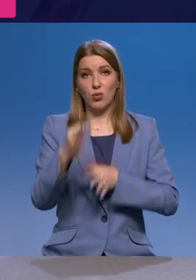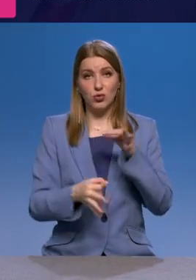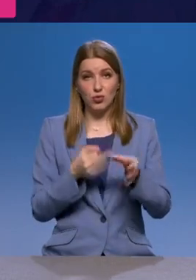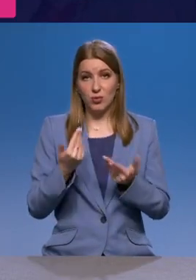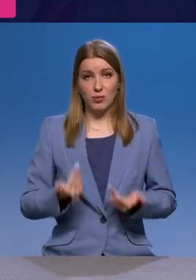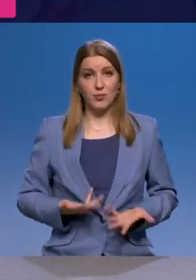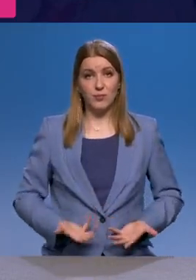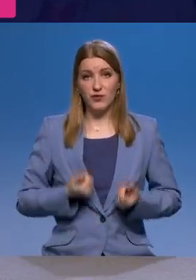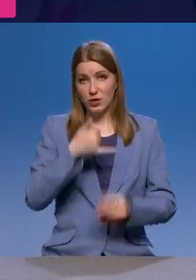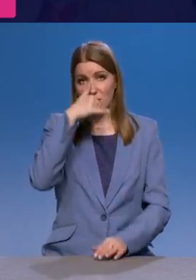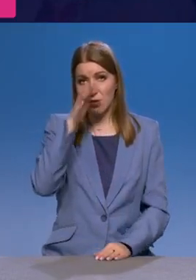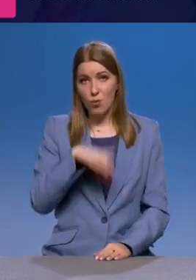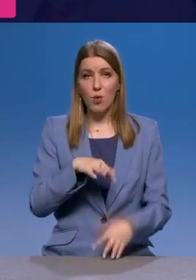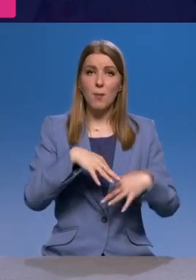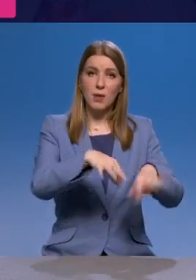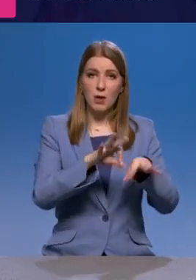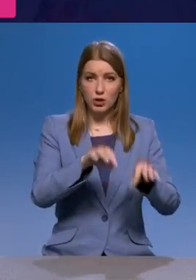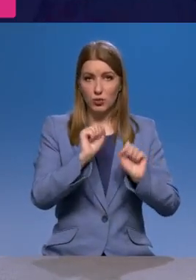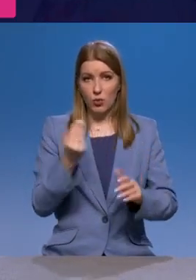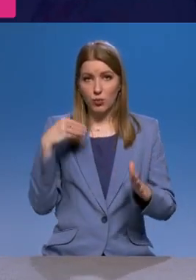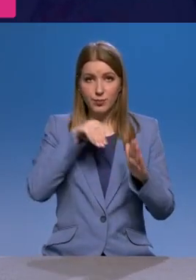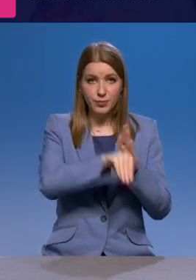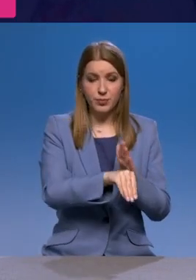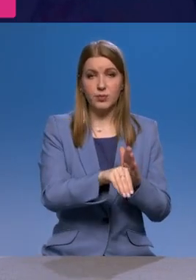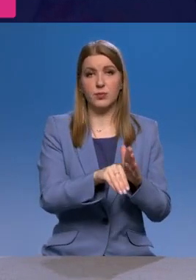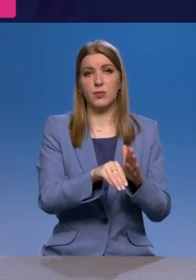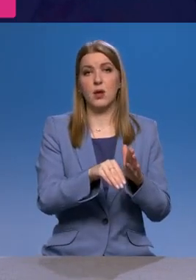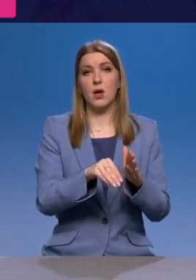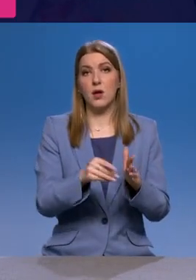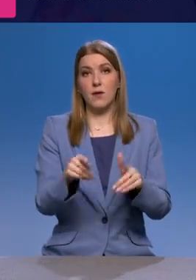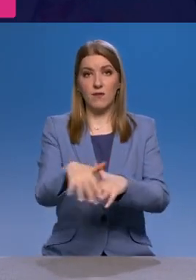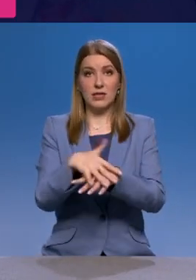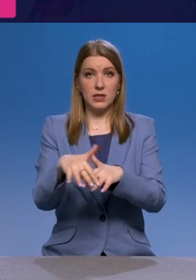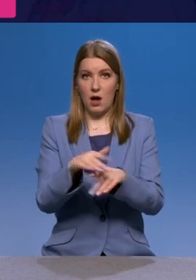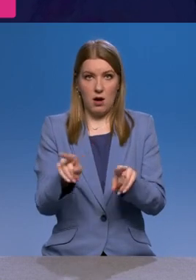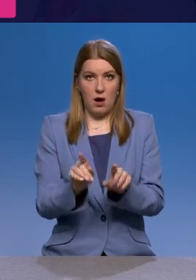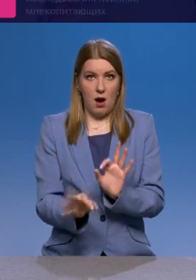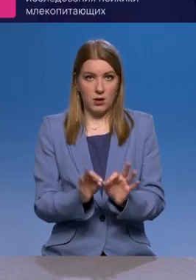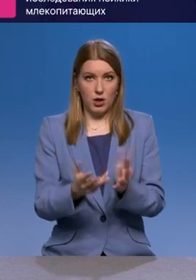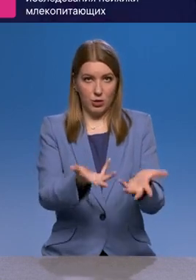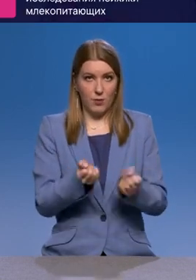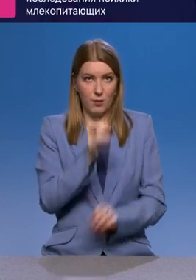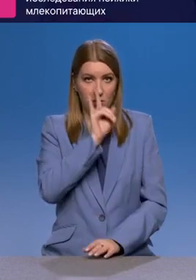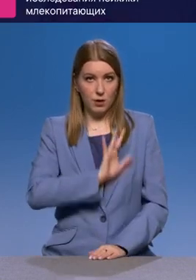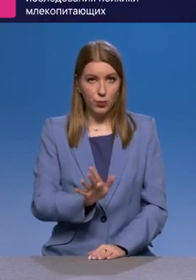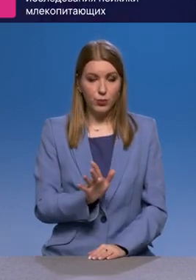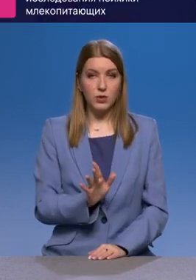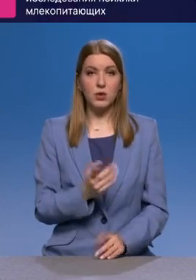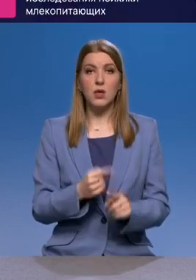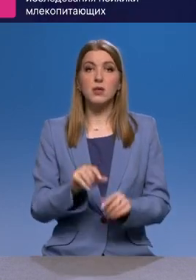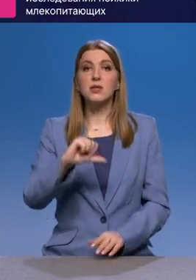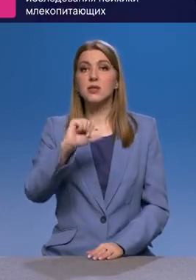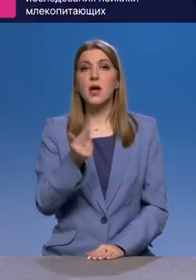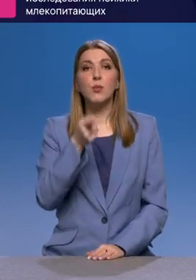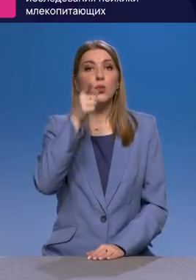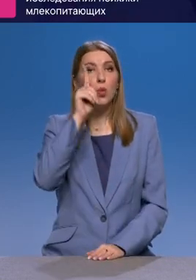попадают под машину, они попадают, собственно, стаи их, конечно же, не принимают. И это, на самом деле, самый удобный